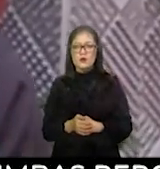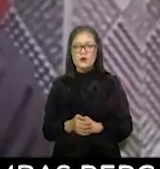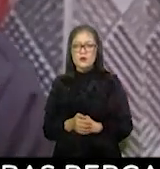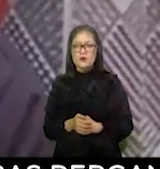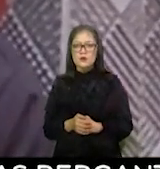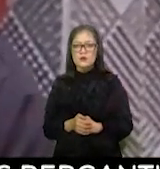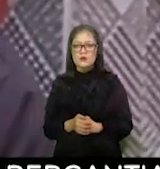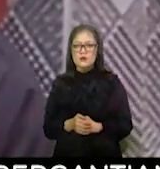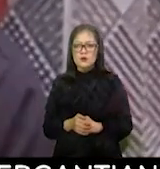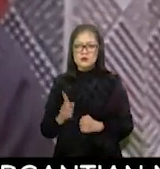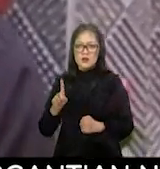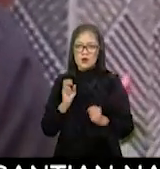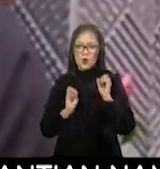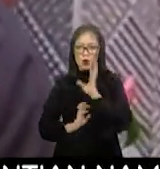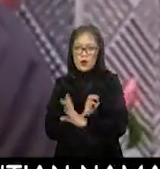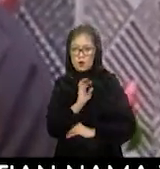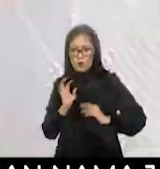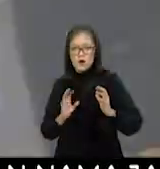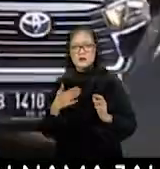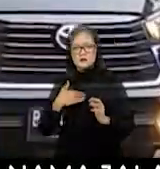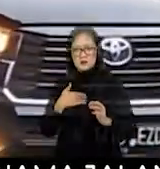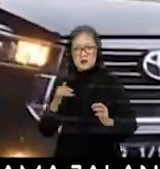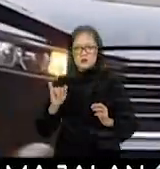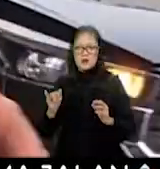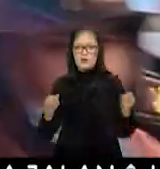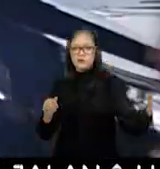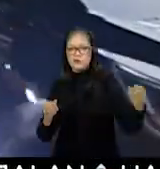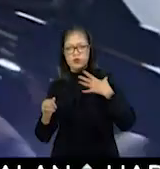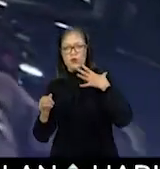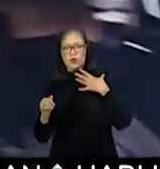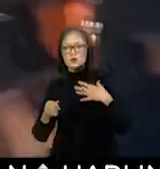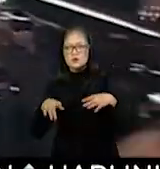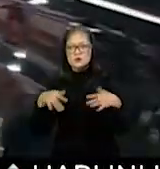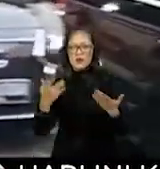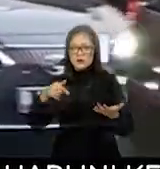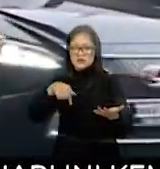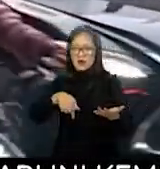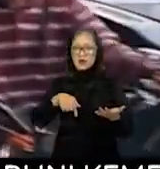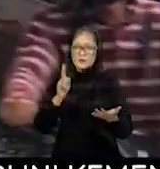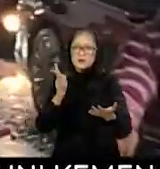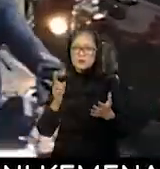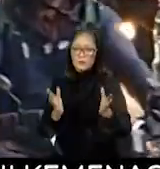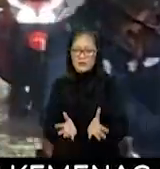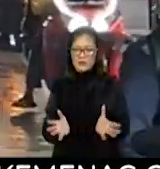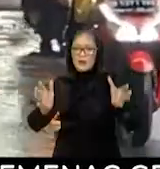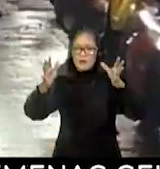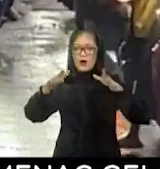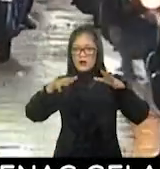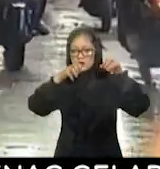Termasuk banyak yang luka, termasuk banyak saya juga gitu. Hingga kini masih belum diketahui penyebab jebolnya tempat penampungan air